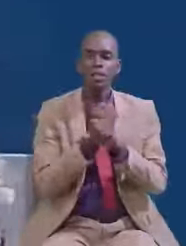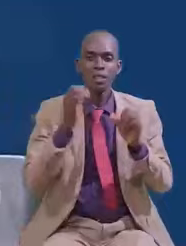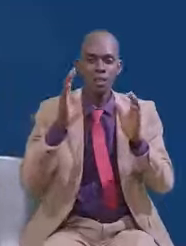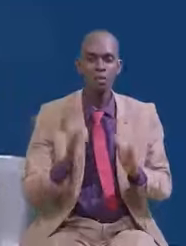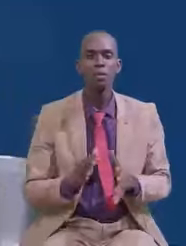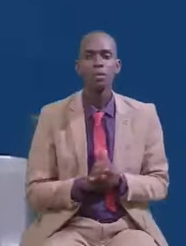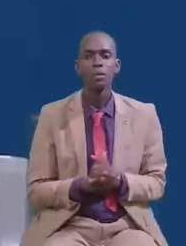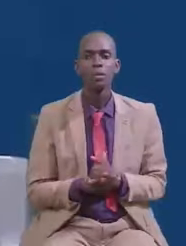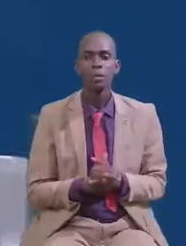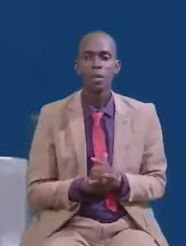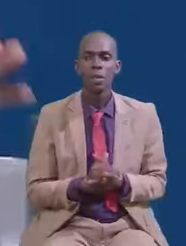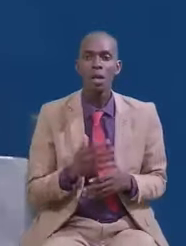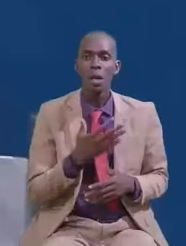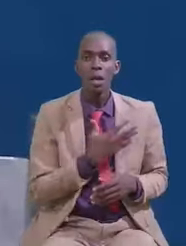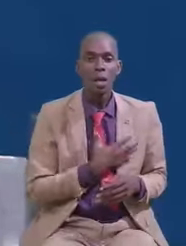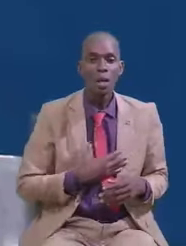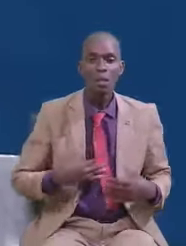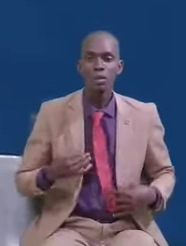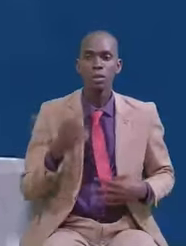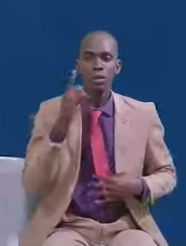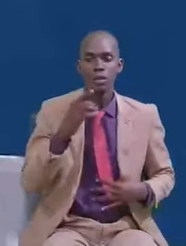Et tous les péchés que vous avez commis,